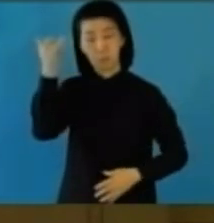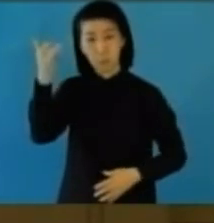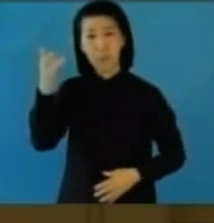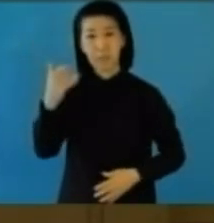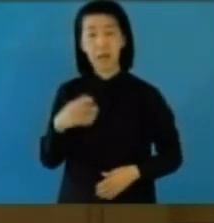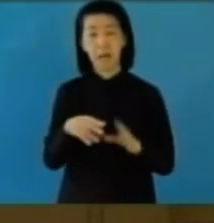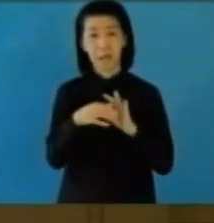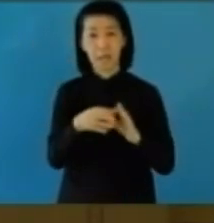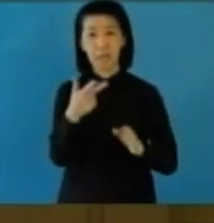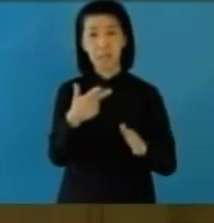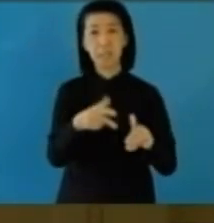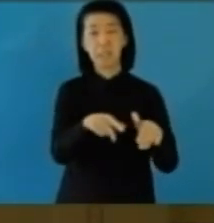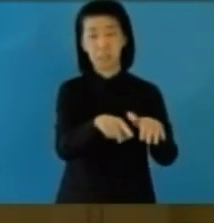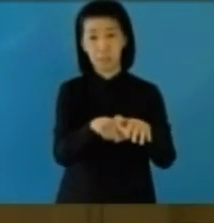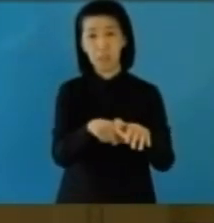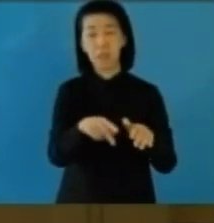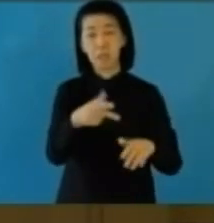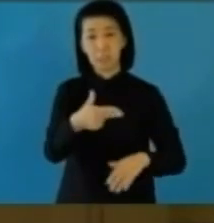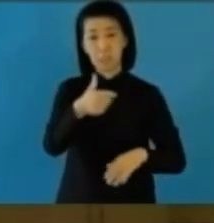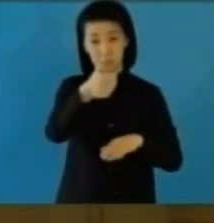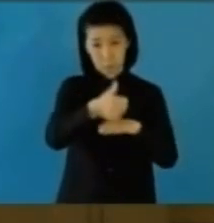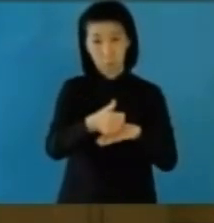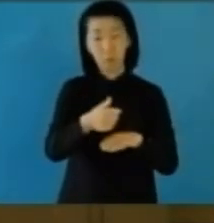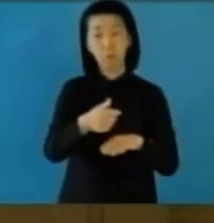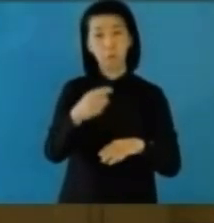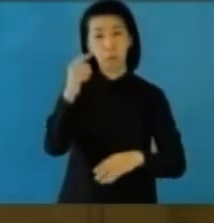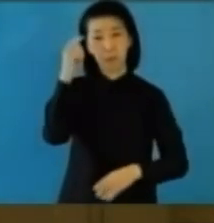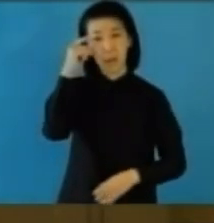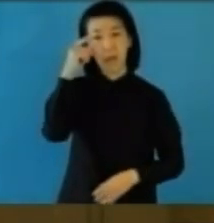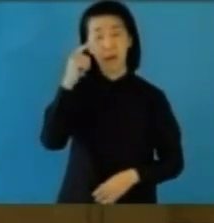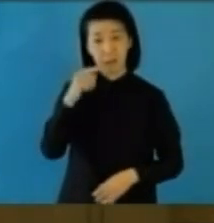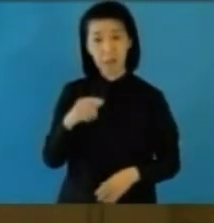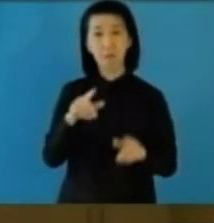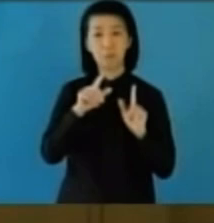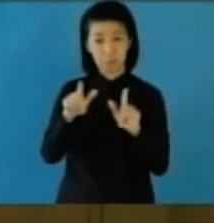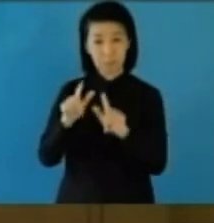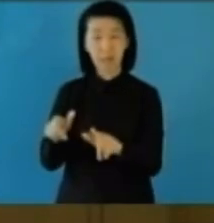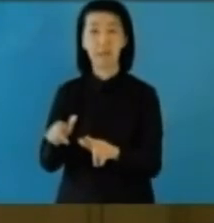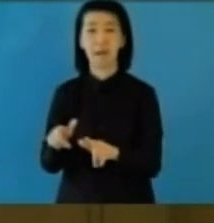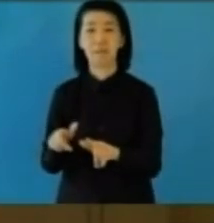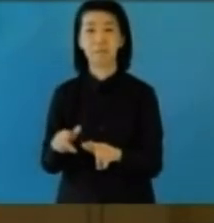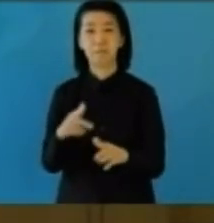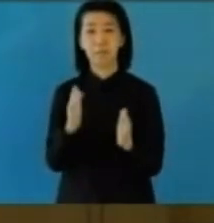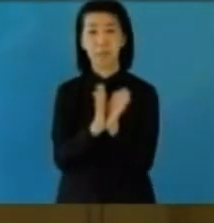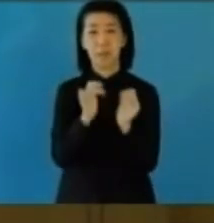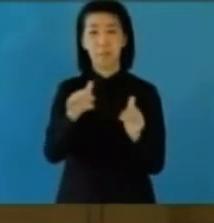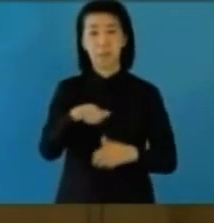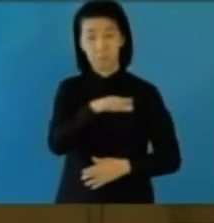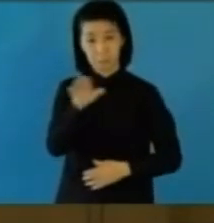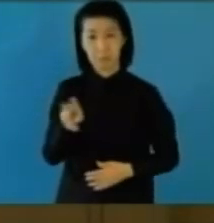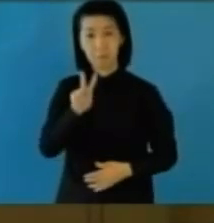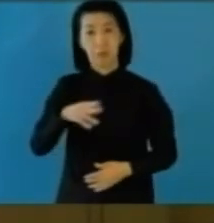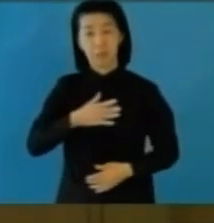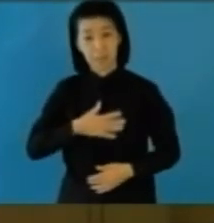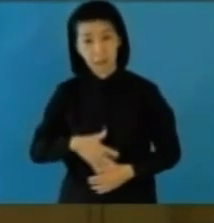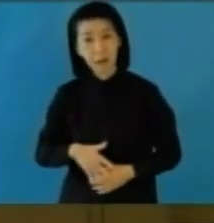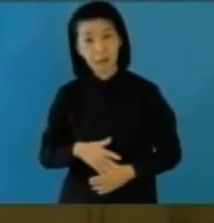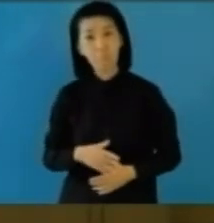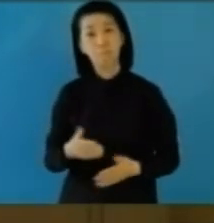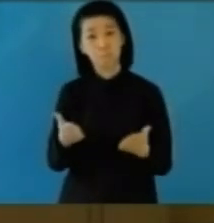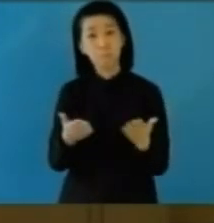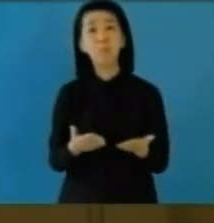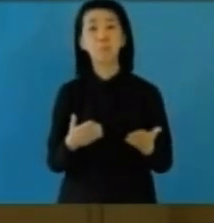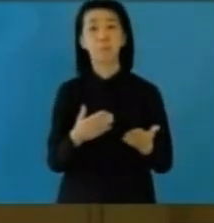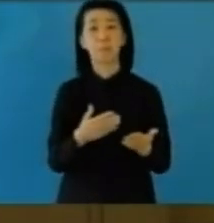長のご意見を踏まえてこの方針を決定したところであり、県民の皆様方の理解は得られるのではないかと判